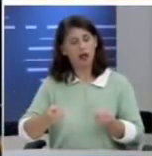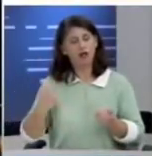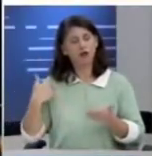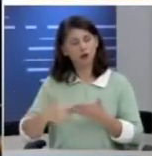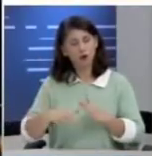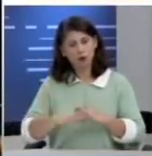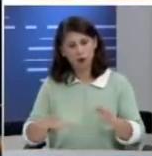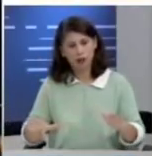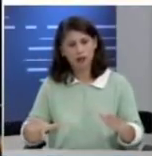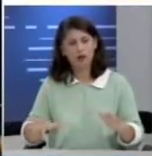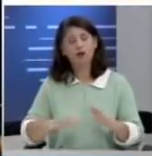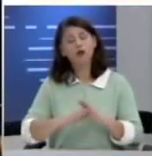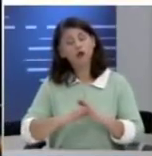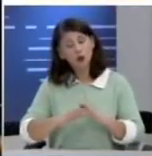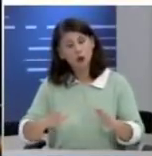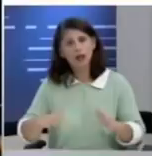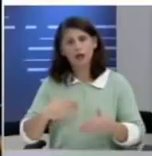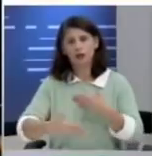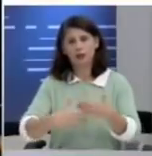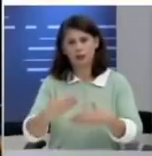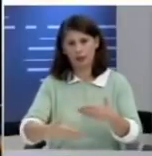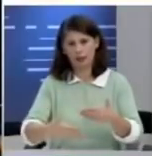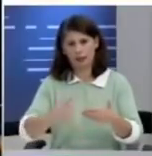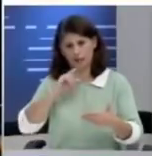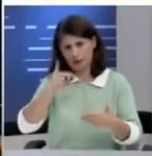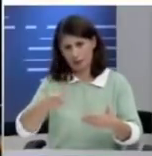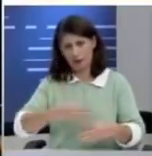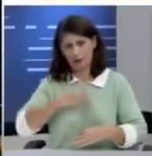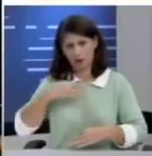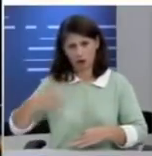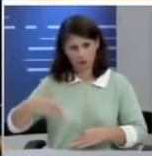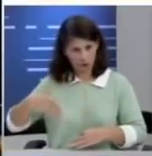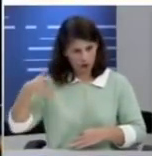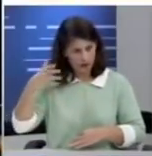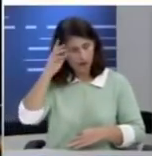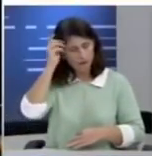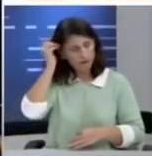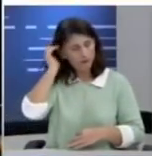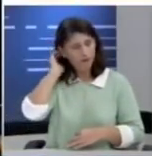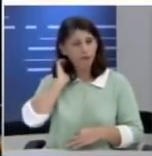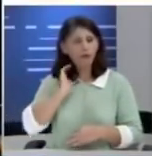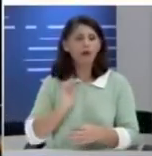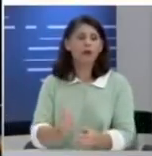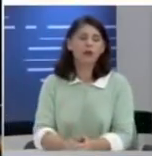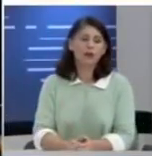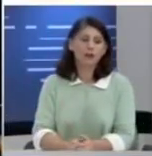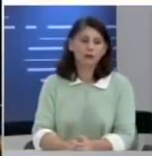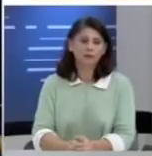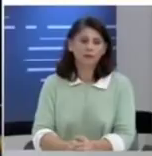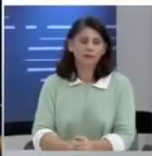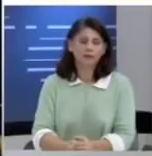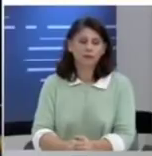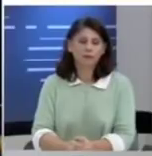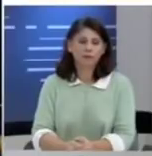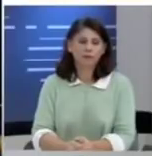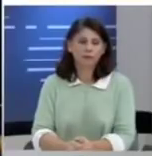τέλος, θα το κάνω στο τέλος της διαδικασίας. Θα απαντήσω στο τέλος της διαδικασίας στον κύριο Μητσοτάκη. Ζήτησα